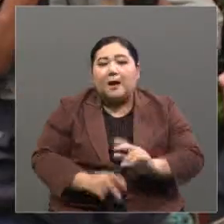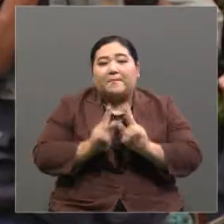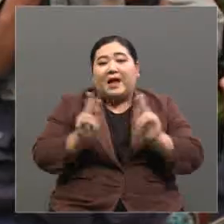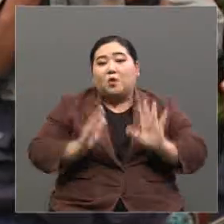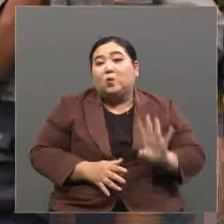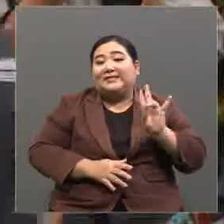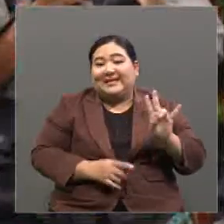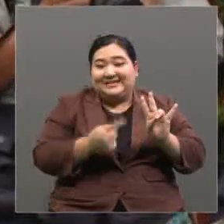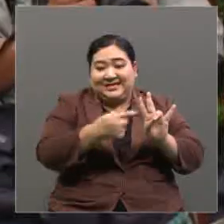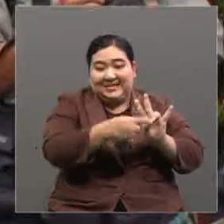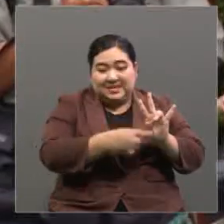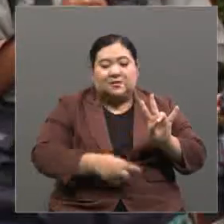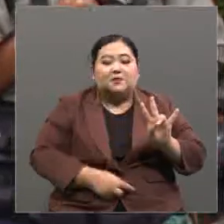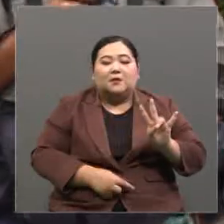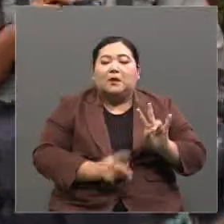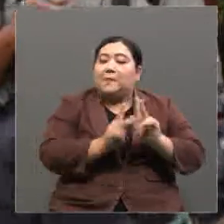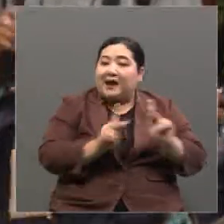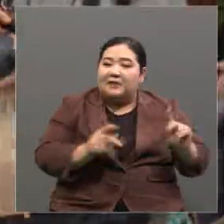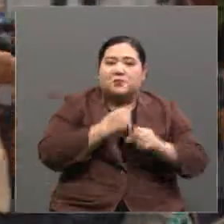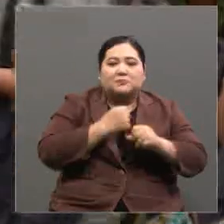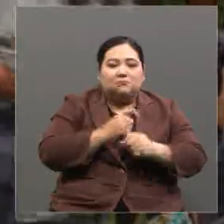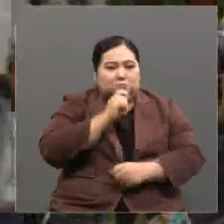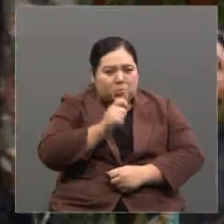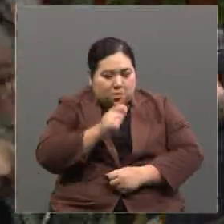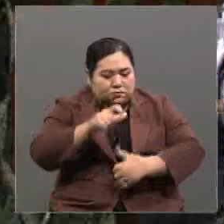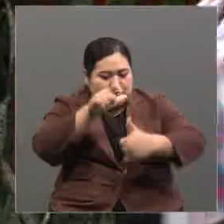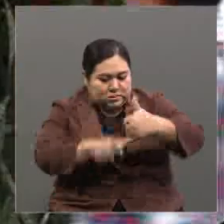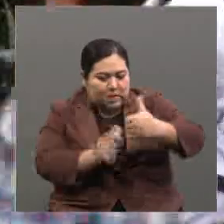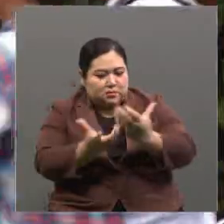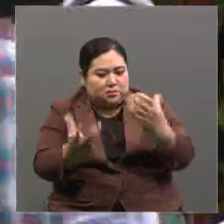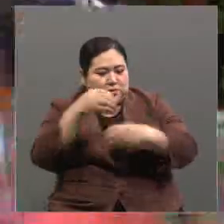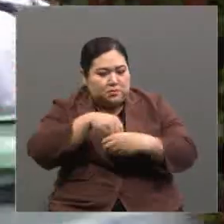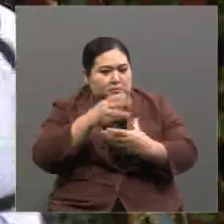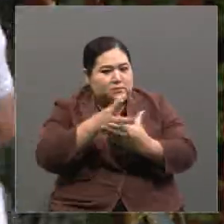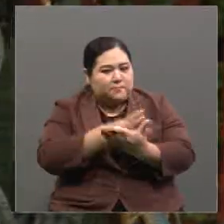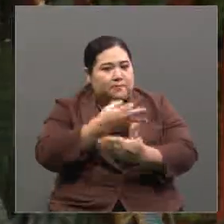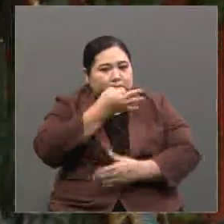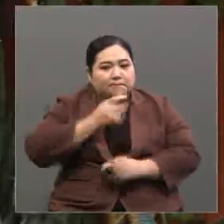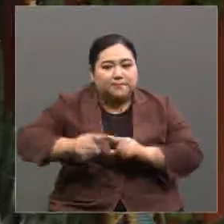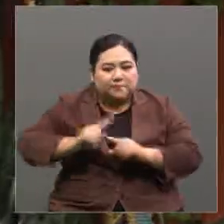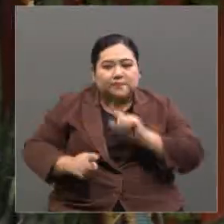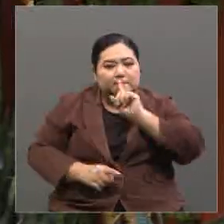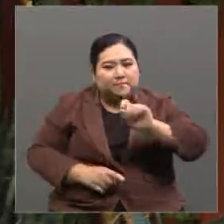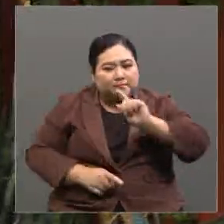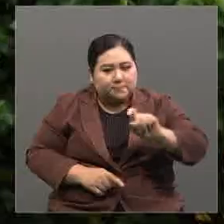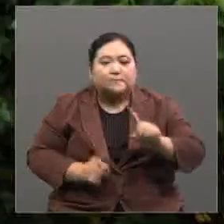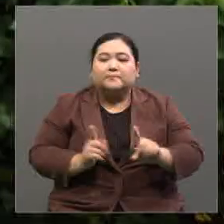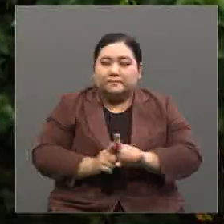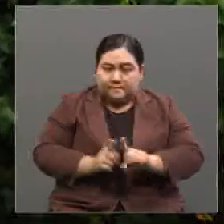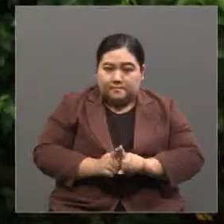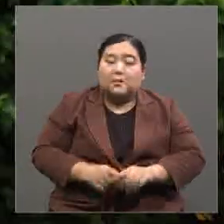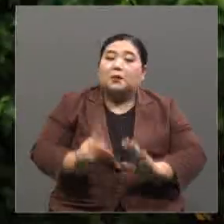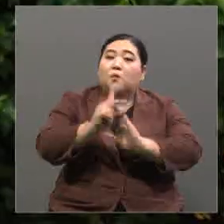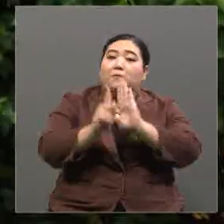โดยสภาวิชาชีพข้างต้นนะคะก็จะดำเนินการตรวจสอบได้จริยธรรมวิชาชีพเช่นเดียวกันส่วนความผิดตามกฎหมายนั้นก็เป็น